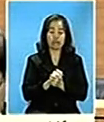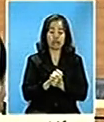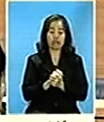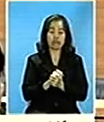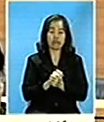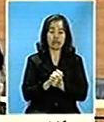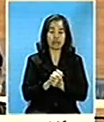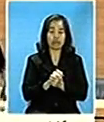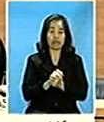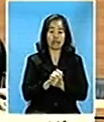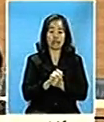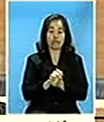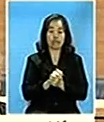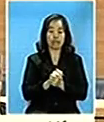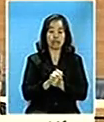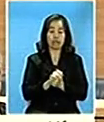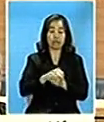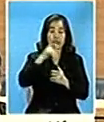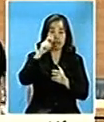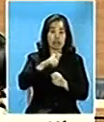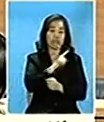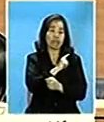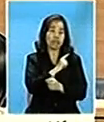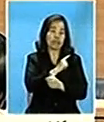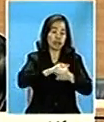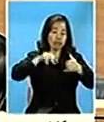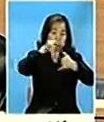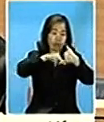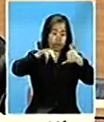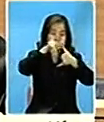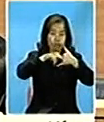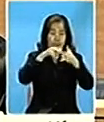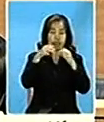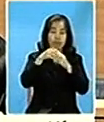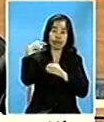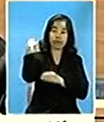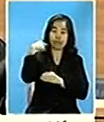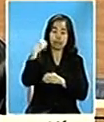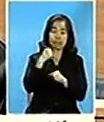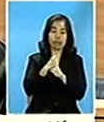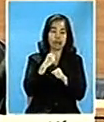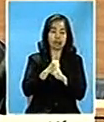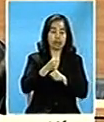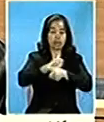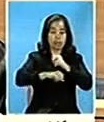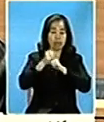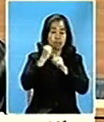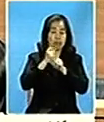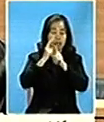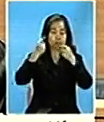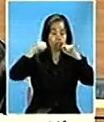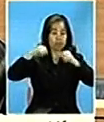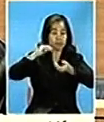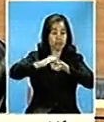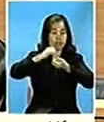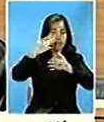อะไรคะจะต้องดูแลนะคะปฏิบัติตามพันธกรณีที่ได้กระทำไว้กับนานาประเทศและองค์กรระหว่างประเทศนะค